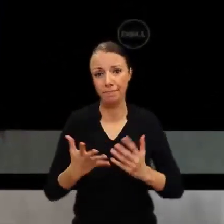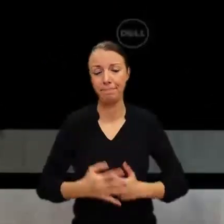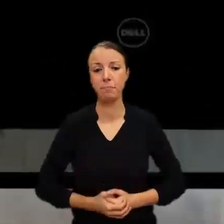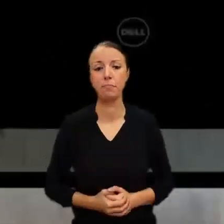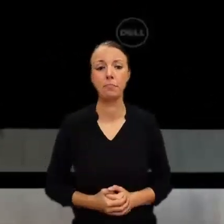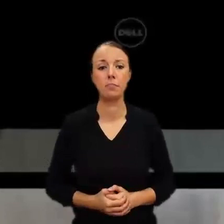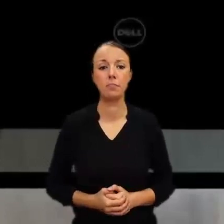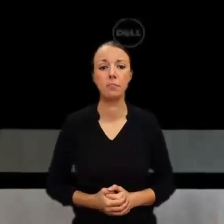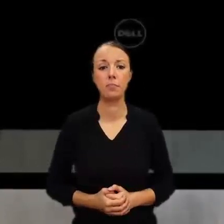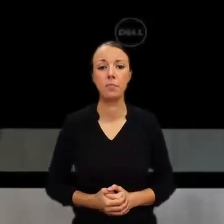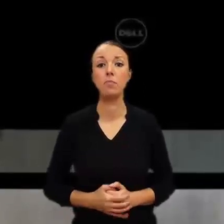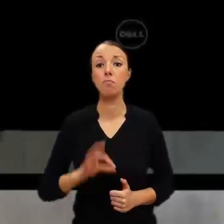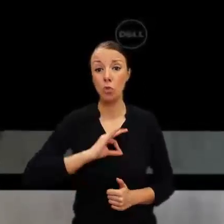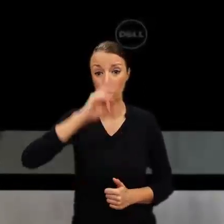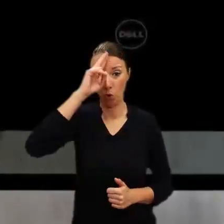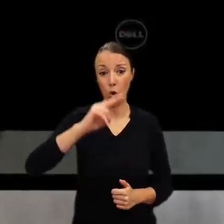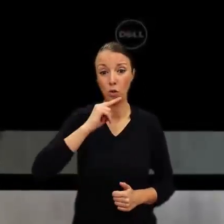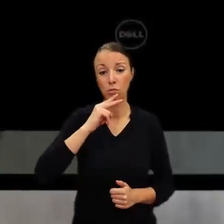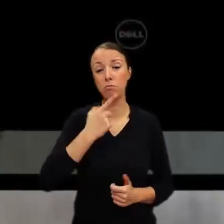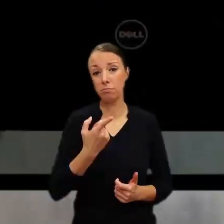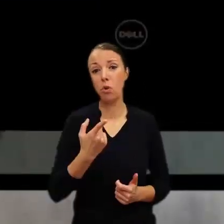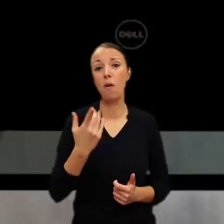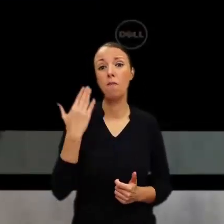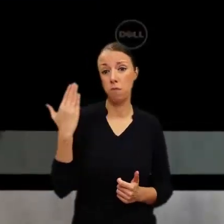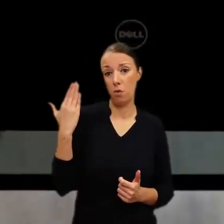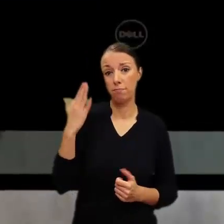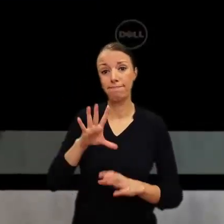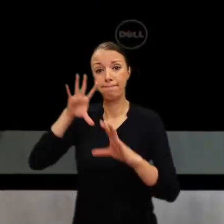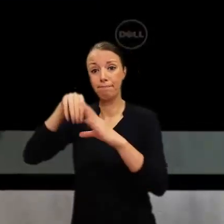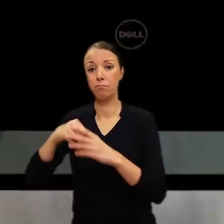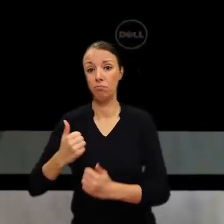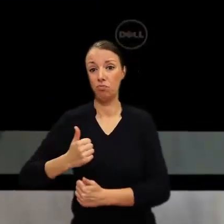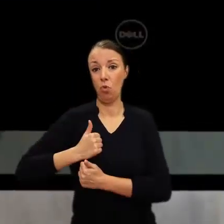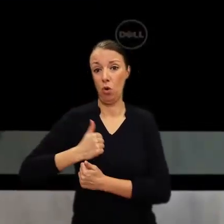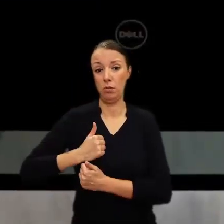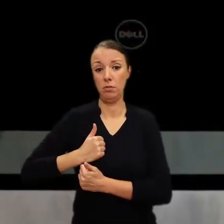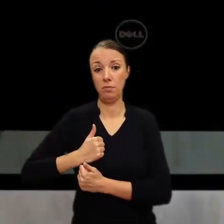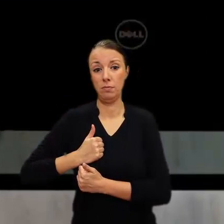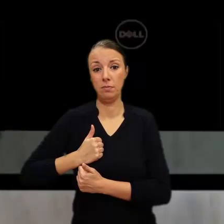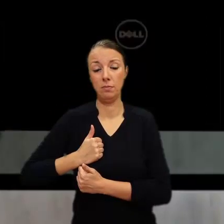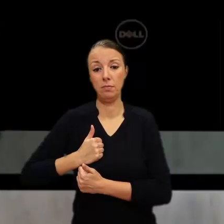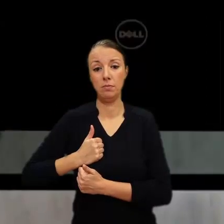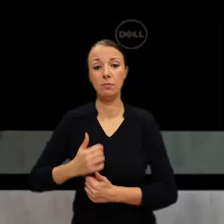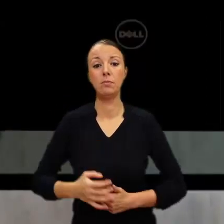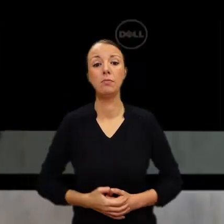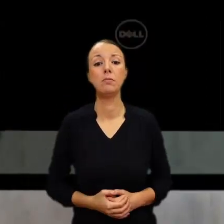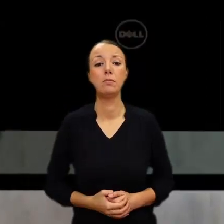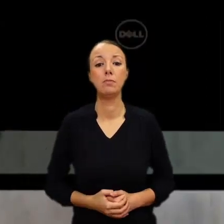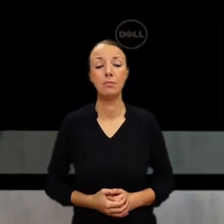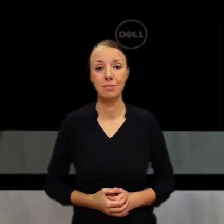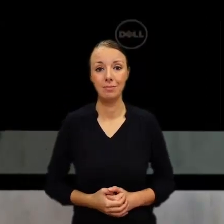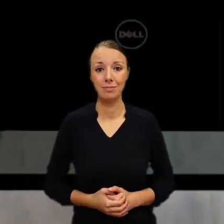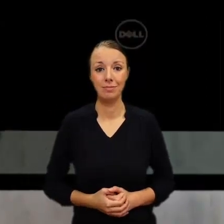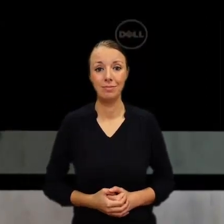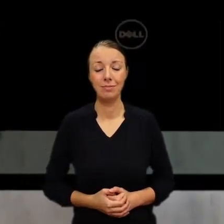wszystko zostało, co zostało, zostało sprowadzone z powrotem, a potem